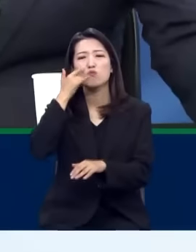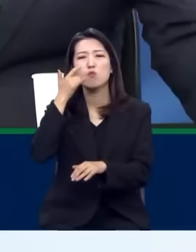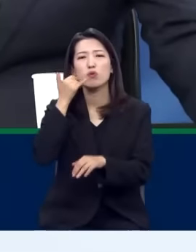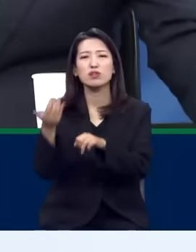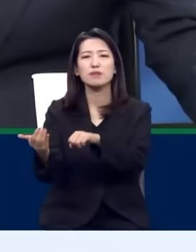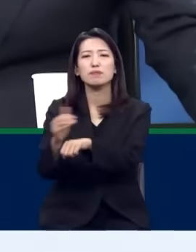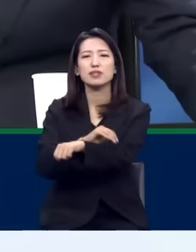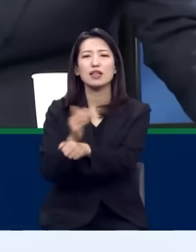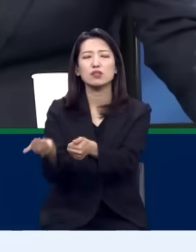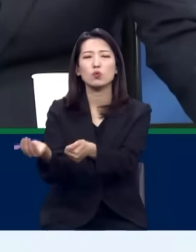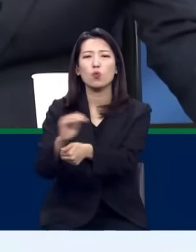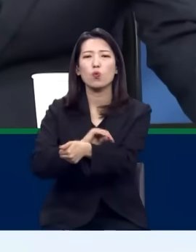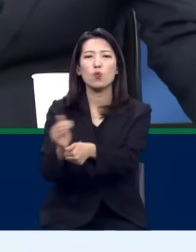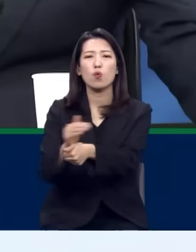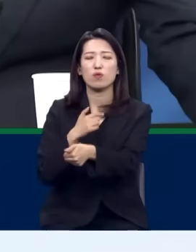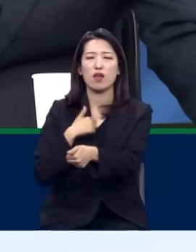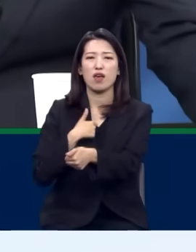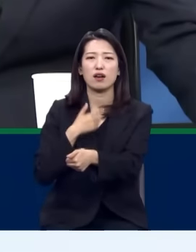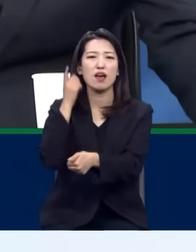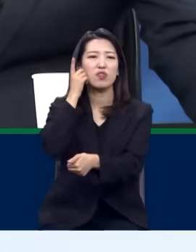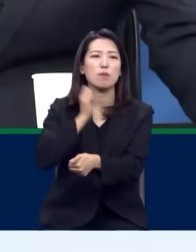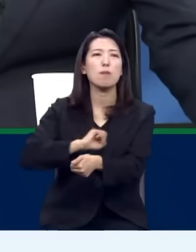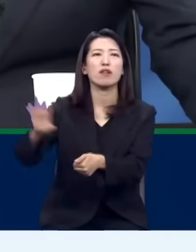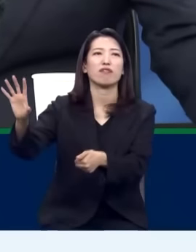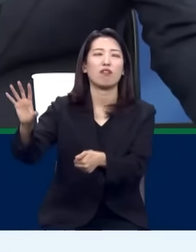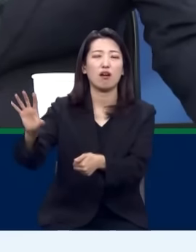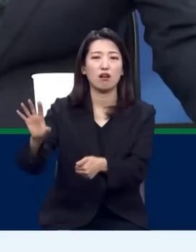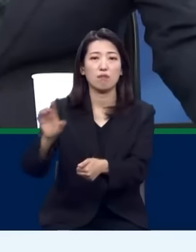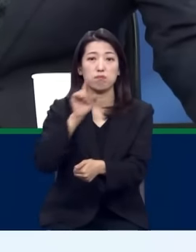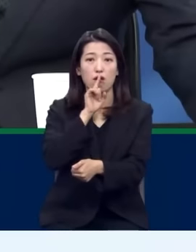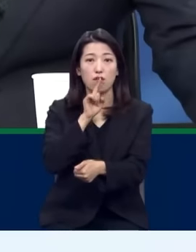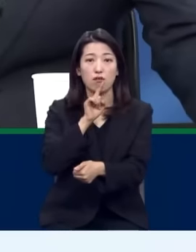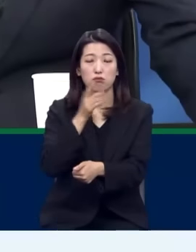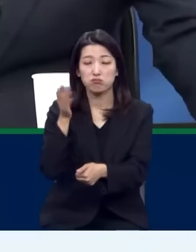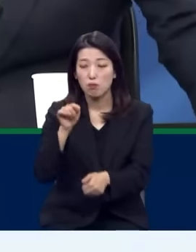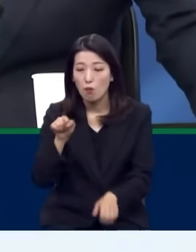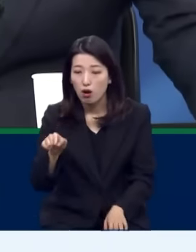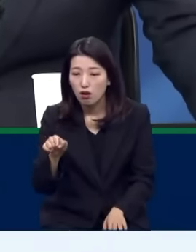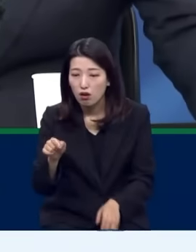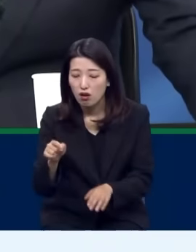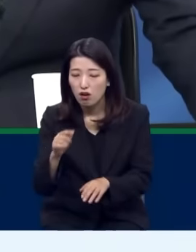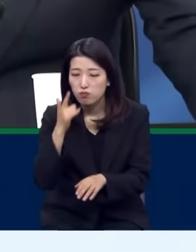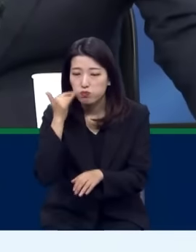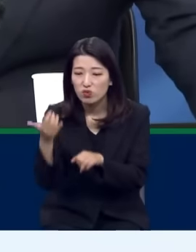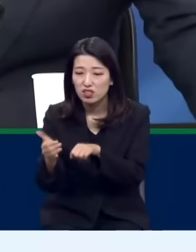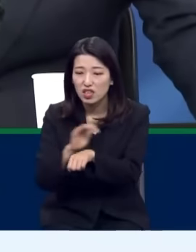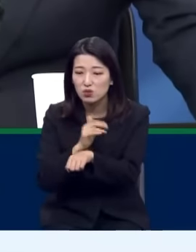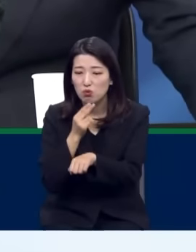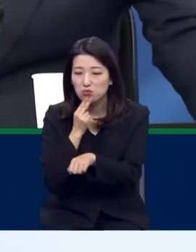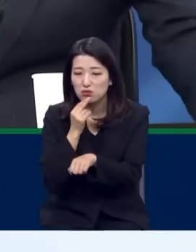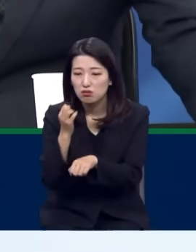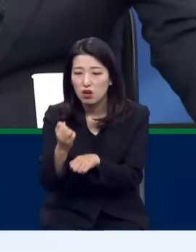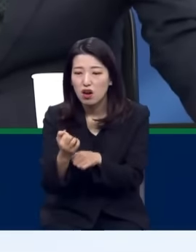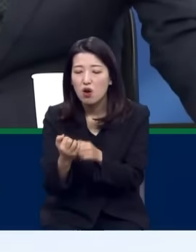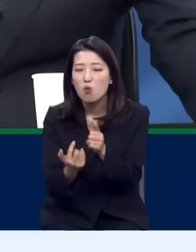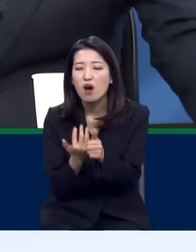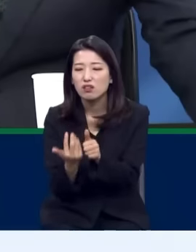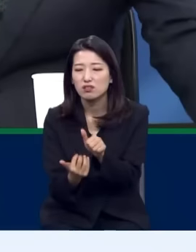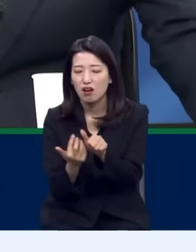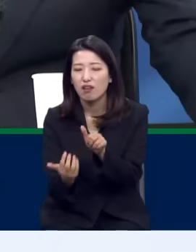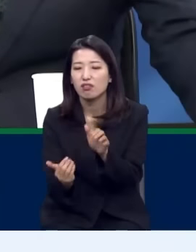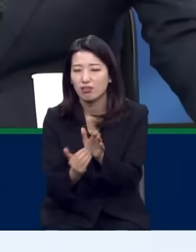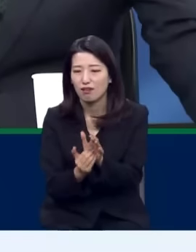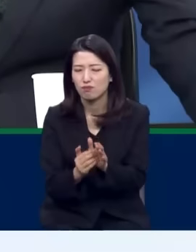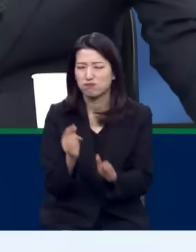워낙 지금 영태 씨의이 지금이 녹치 주장이라는 또 다른 사람의 전원이라는 말이죠 진술 이런게 굉장히 많이 나오고 있어요